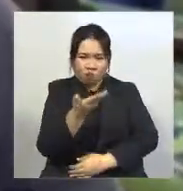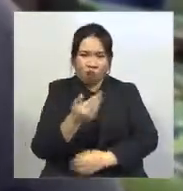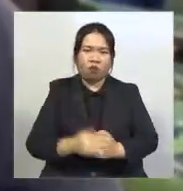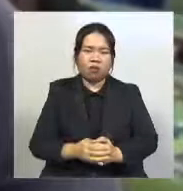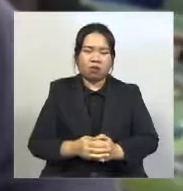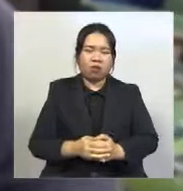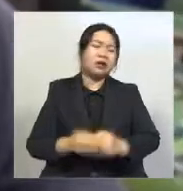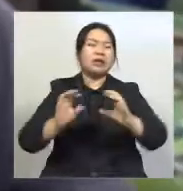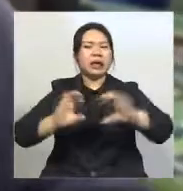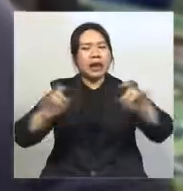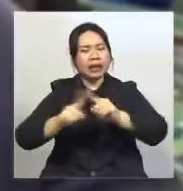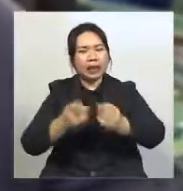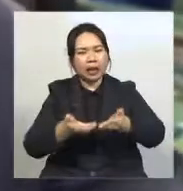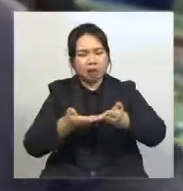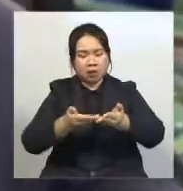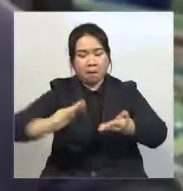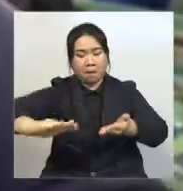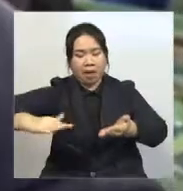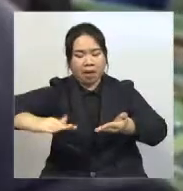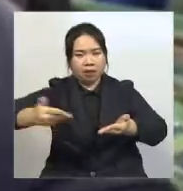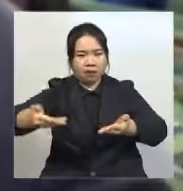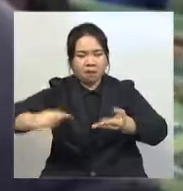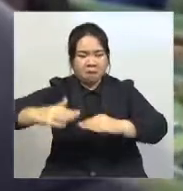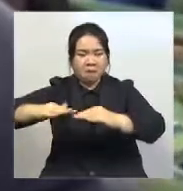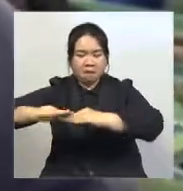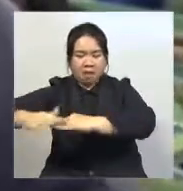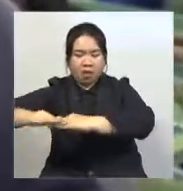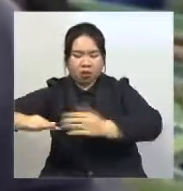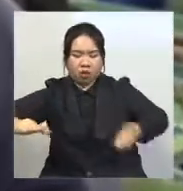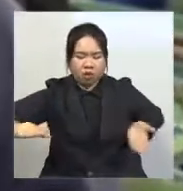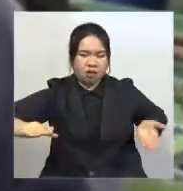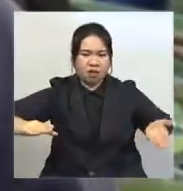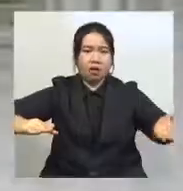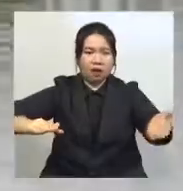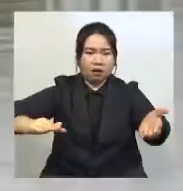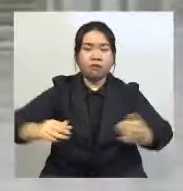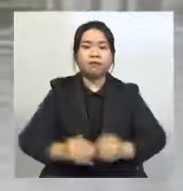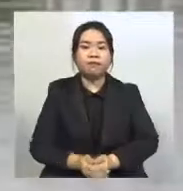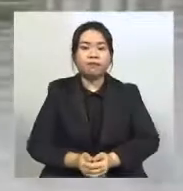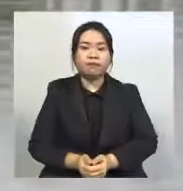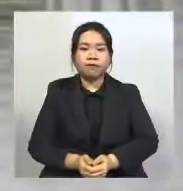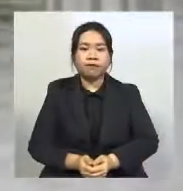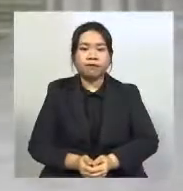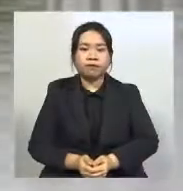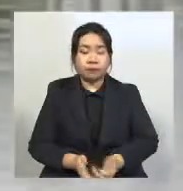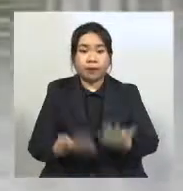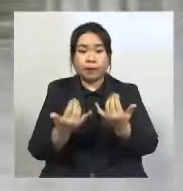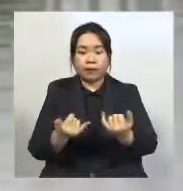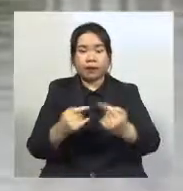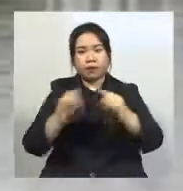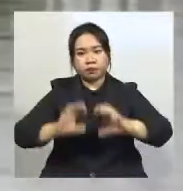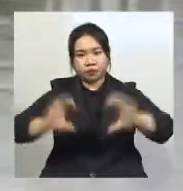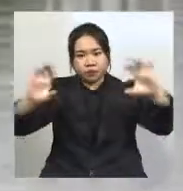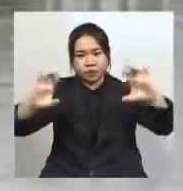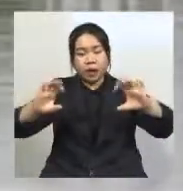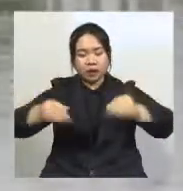างหน่วยราชการแบบวิ่งเรือห่างๆแพที่พวกเราอาศัยอยู่ก่อนนะคะช่วงนี้ ส่วนหน่วยงานราชการที่อยู่บริ